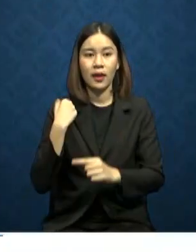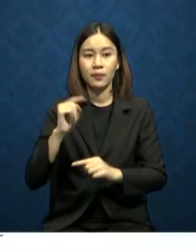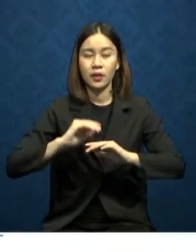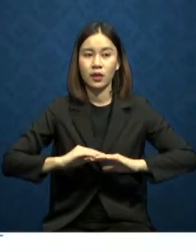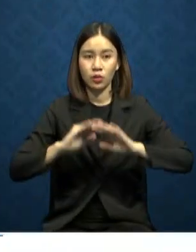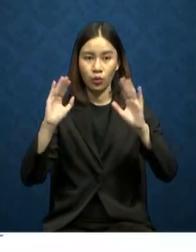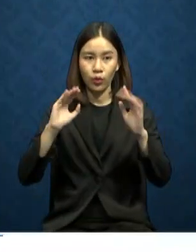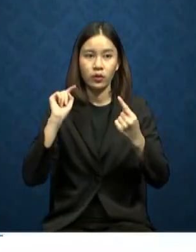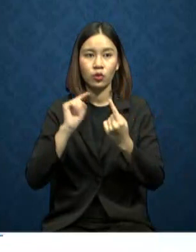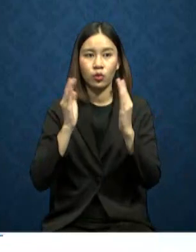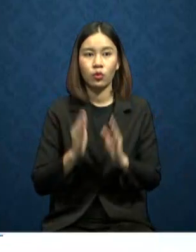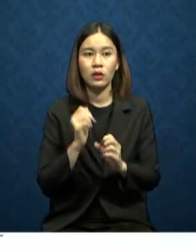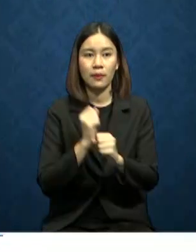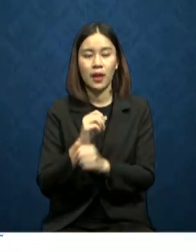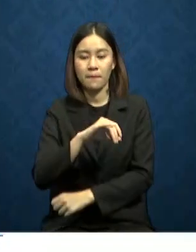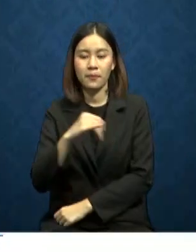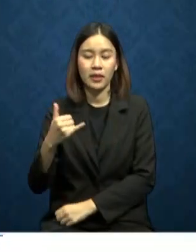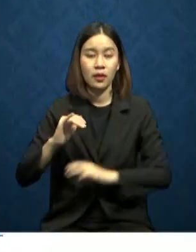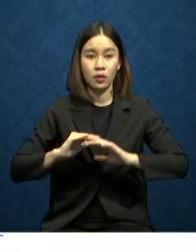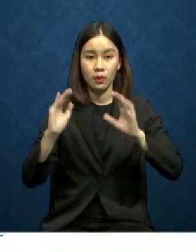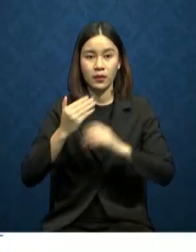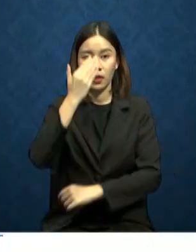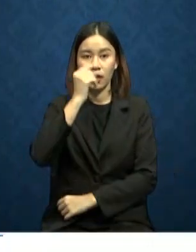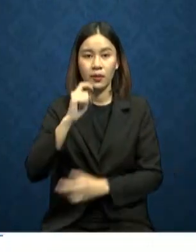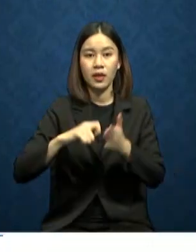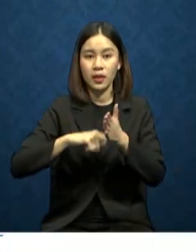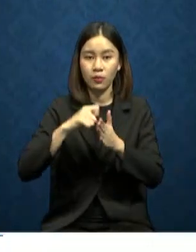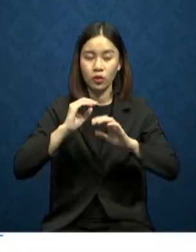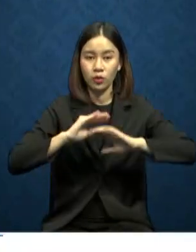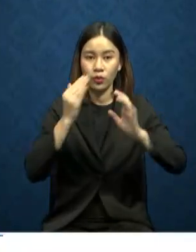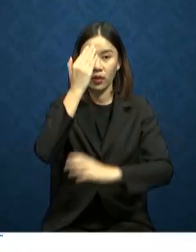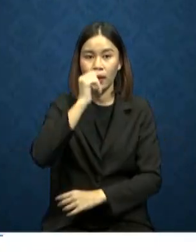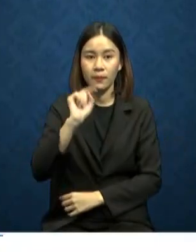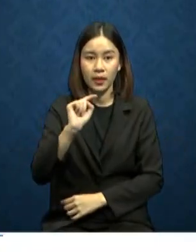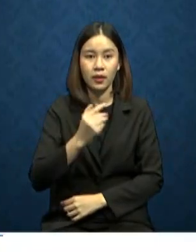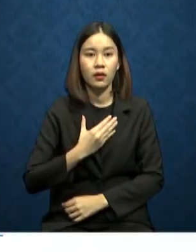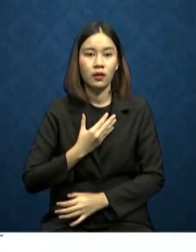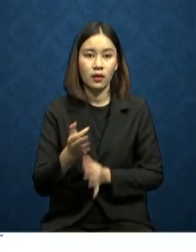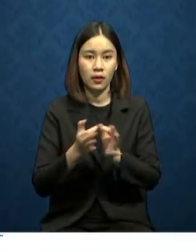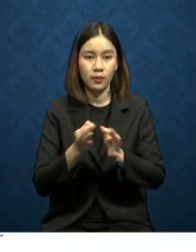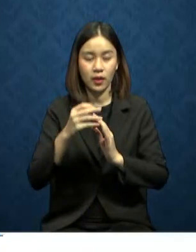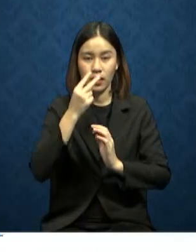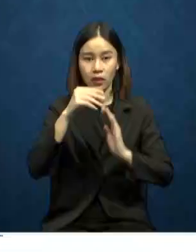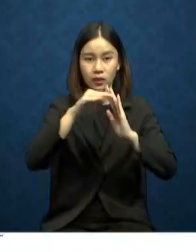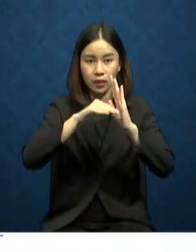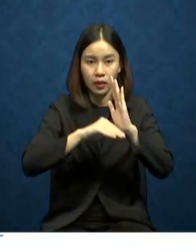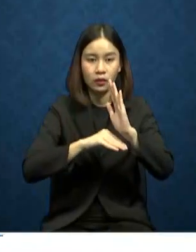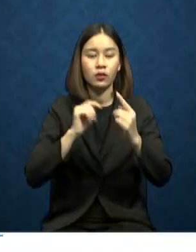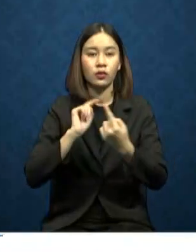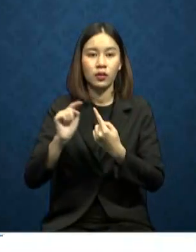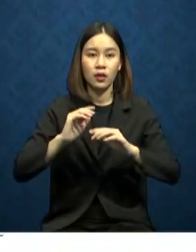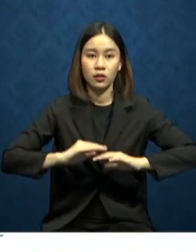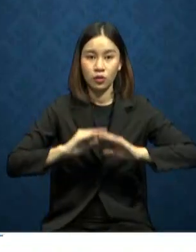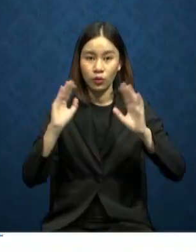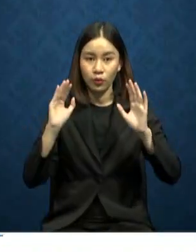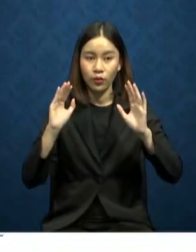เว้นประเภทเจ้าหน้าที่บางประเภทเหตุผลของการยกเว้นเจ้าหน้าที่บางประเภทขออนุญาตนำเรียนให้เห็นหลักการว่าเอ่อการยก